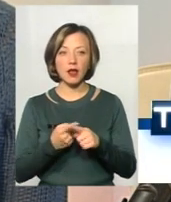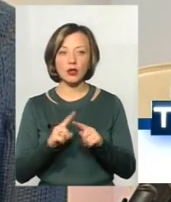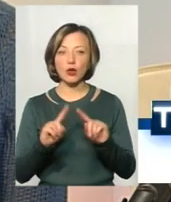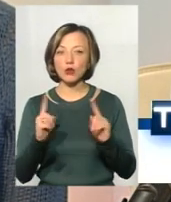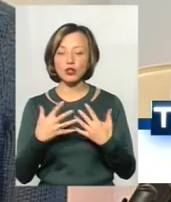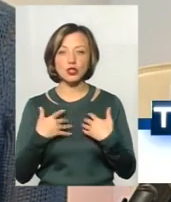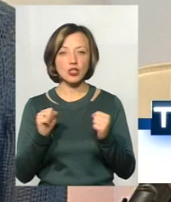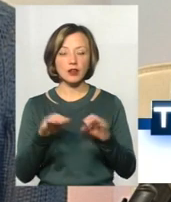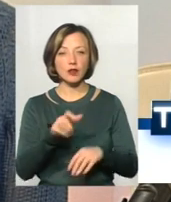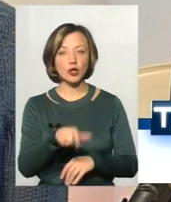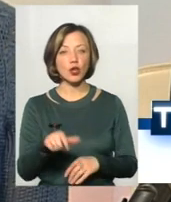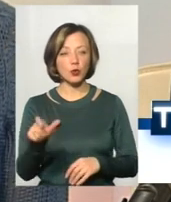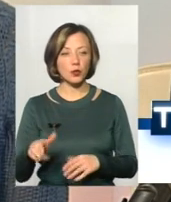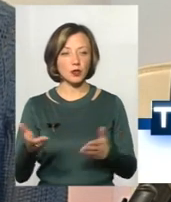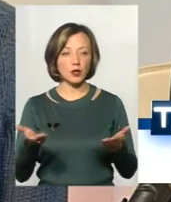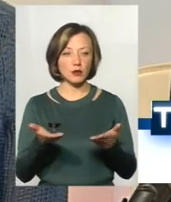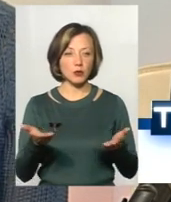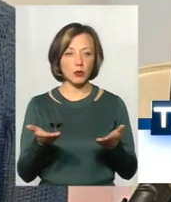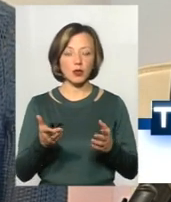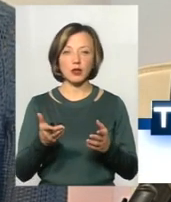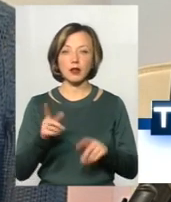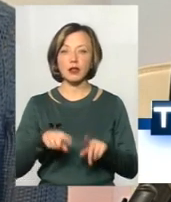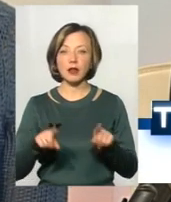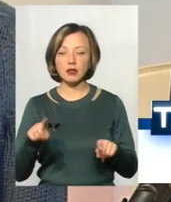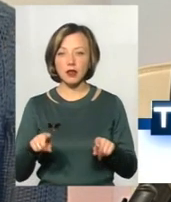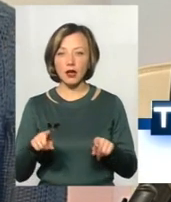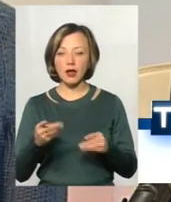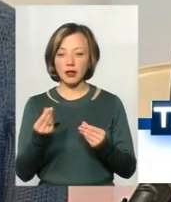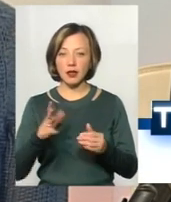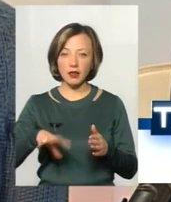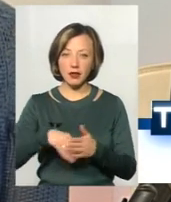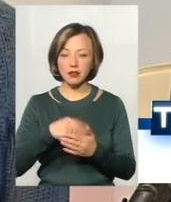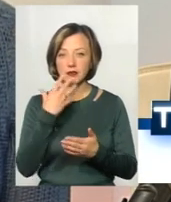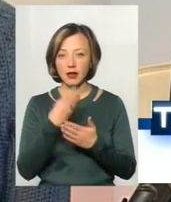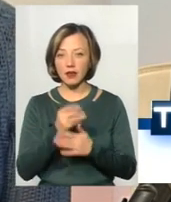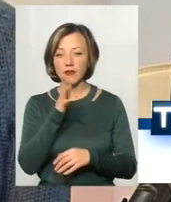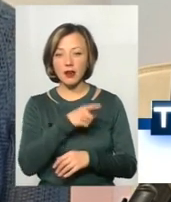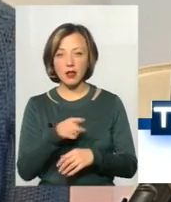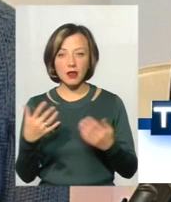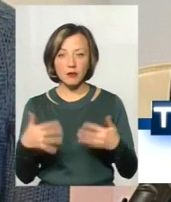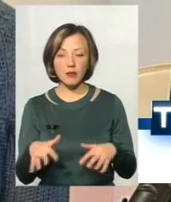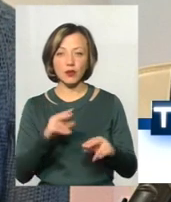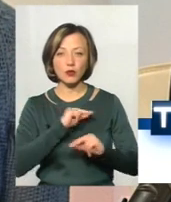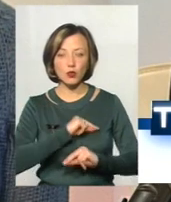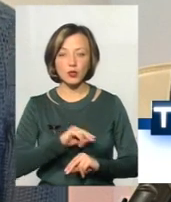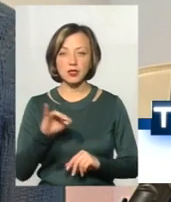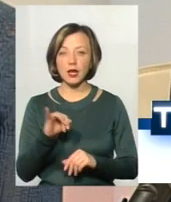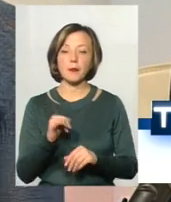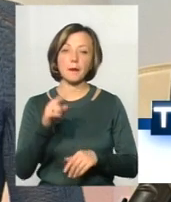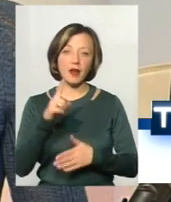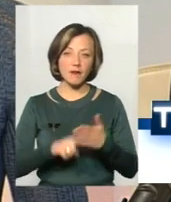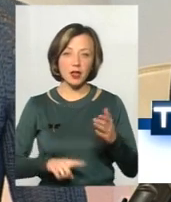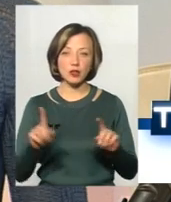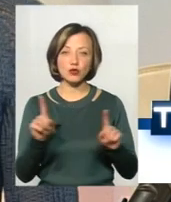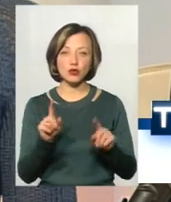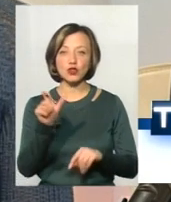жертвенные люди. Це люди, которые иногда выкладывают свои деньги, время, знаете, трудятся, и поверьте,